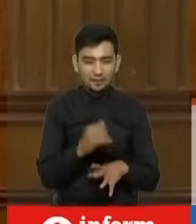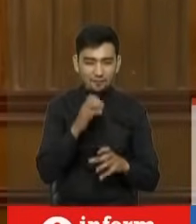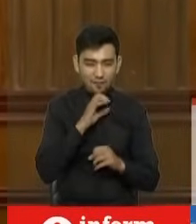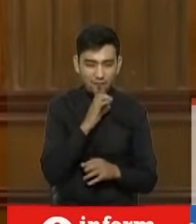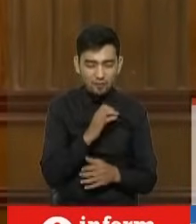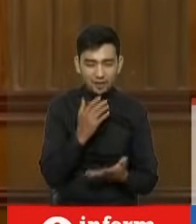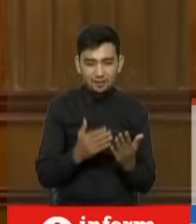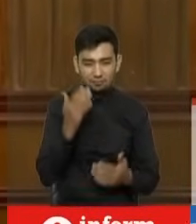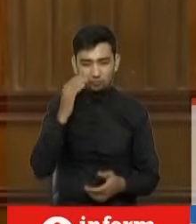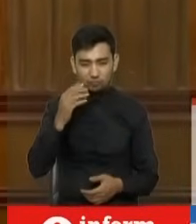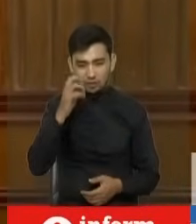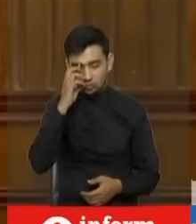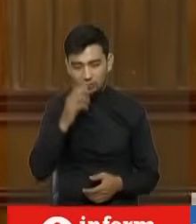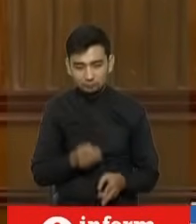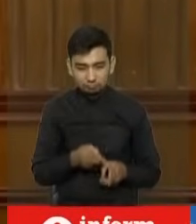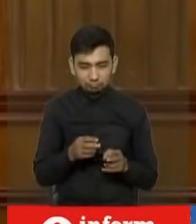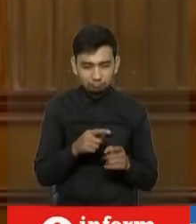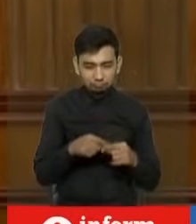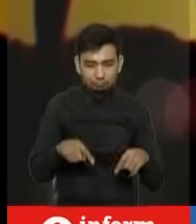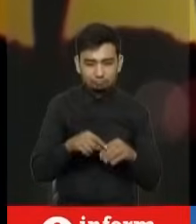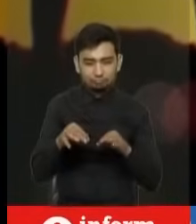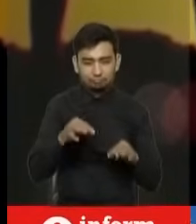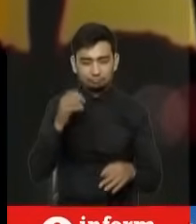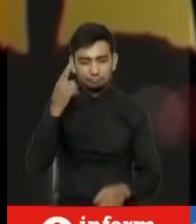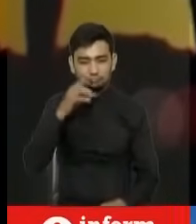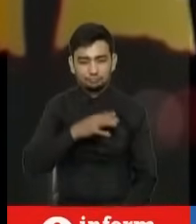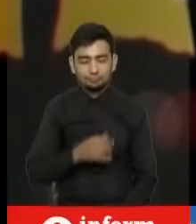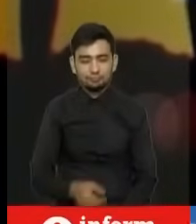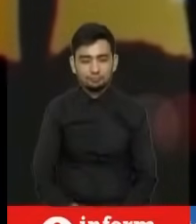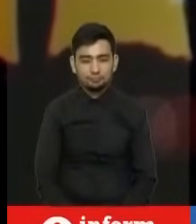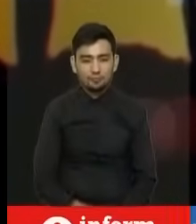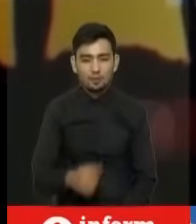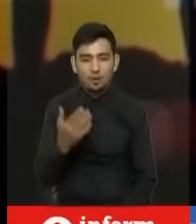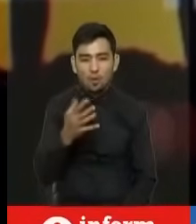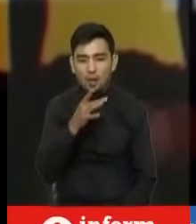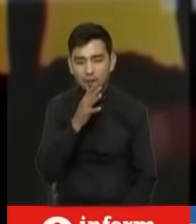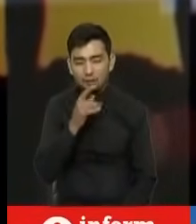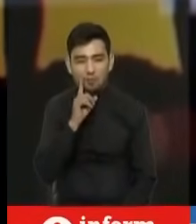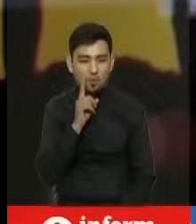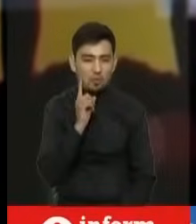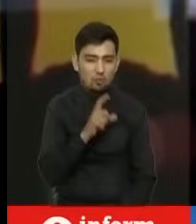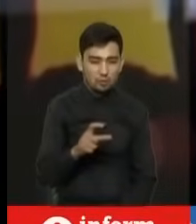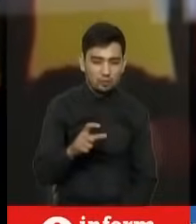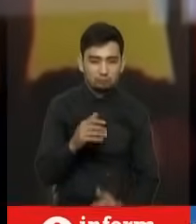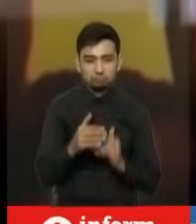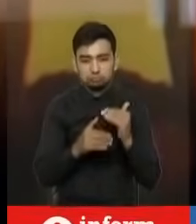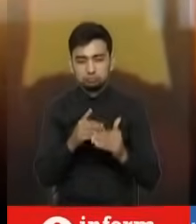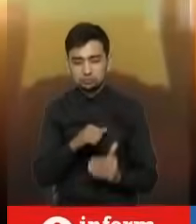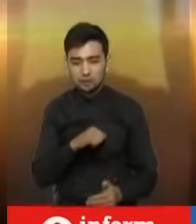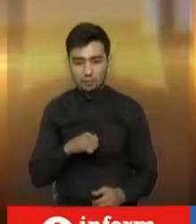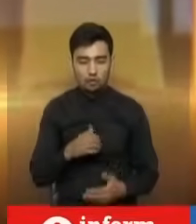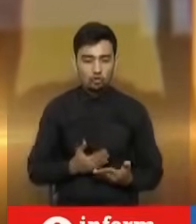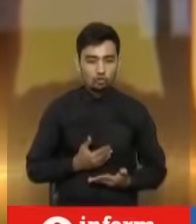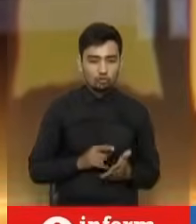имущества, полученных преступным путем. В каком возрасте молодые люди начинают самостоятельную